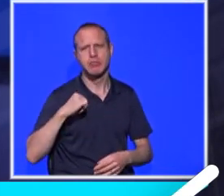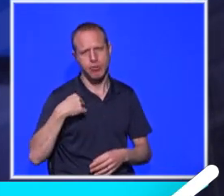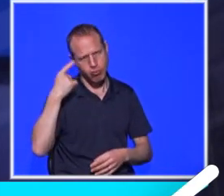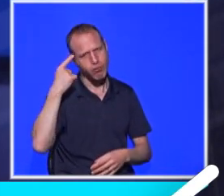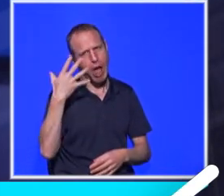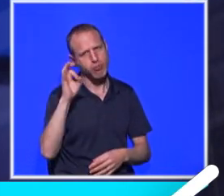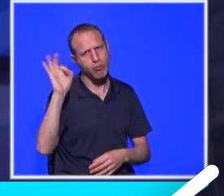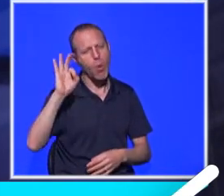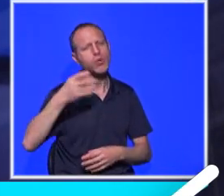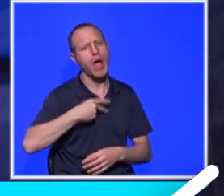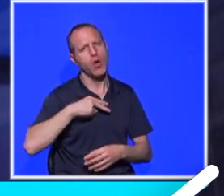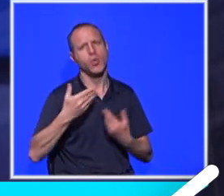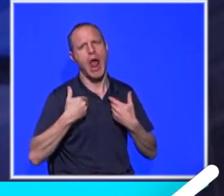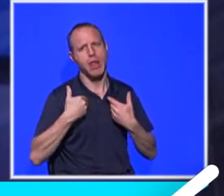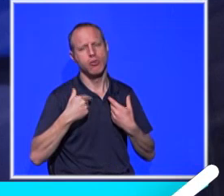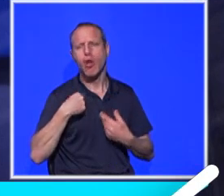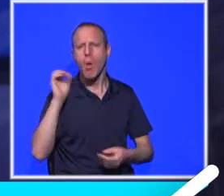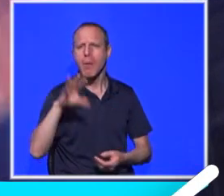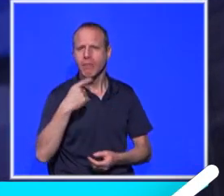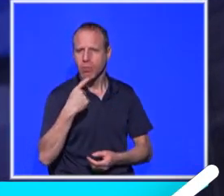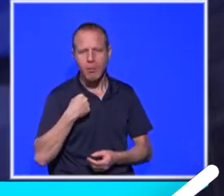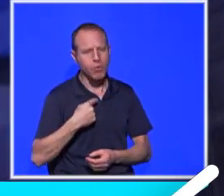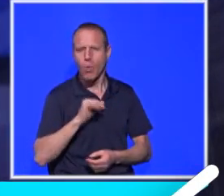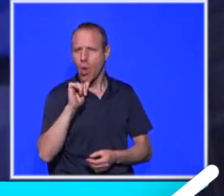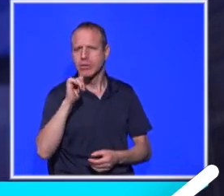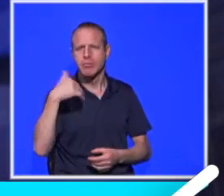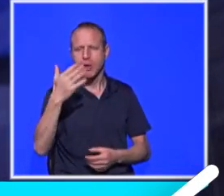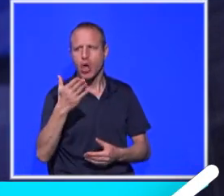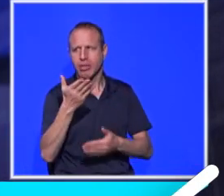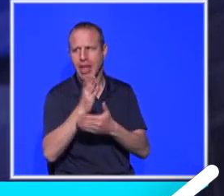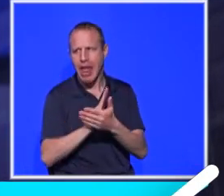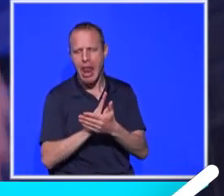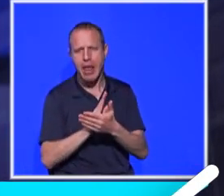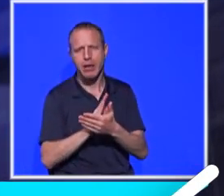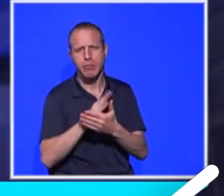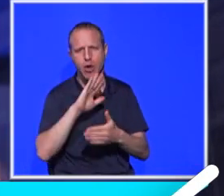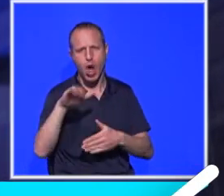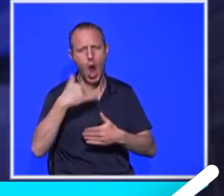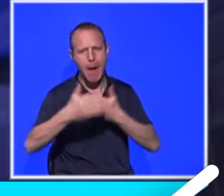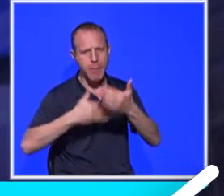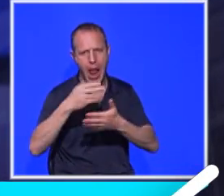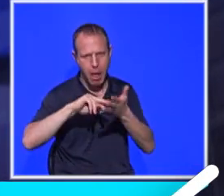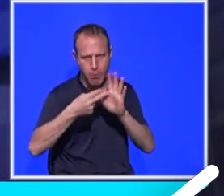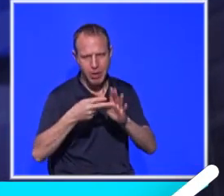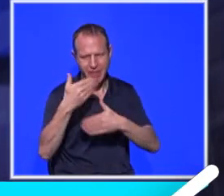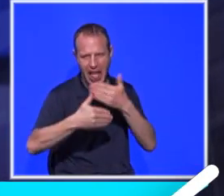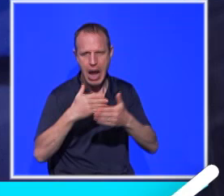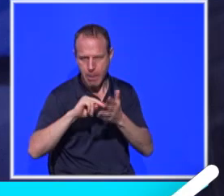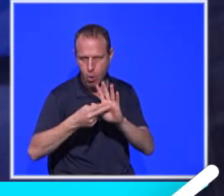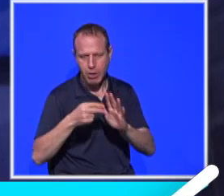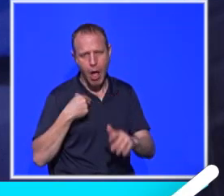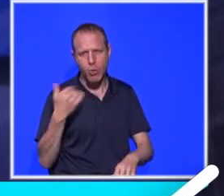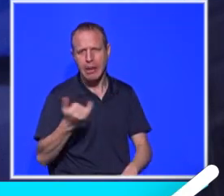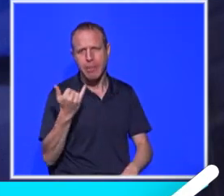מאחריות היא עלינו. שאנחנו באים ואומרים, אנחנו לא רוצים להיות חלק מ... כל המהלך הפוליטי והתהליך הפוליטי, אנחנו תמיד